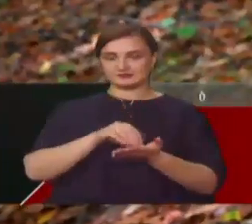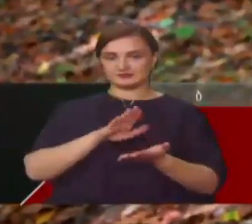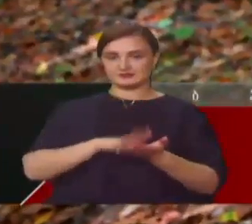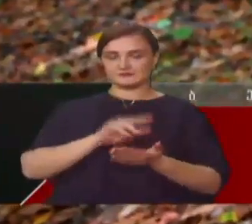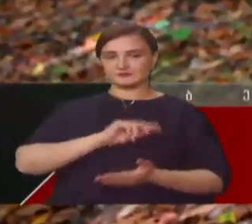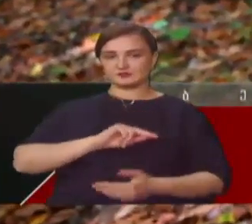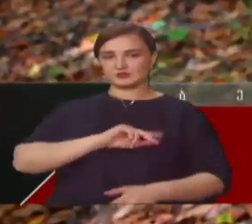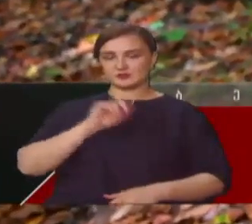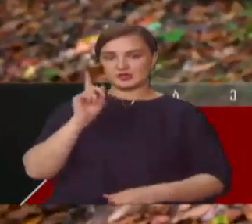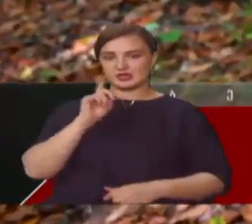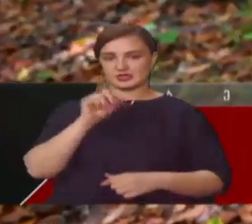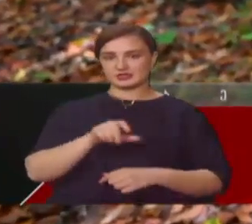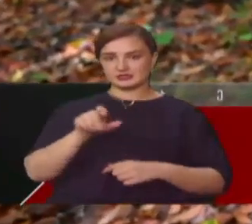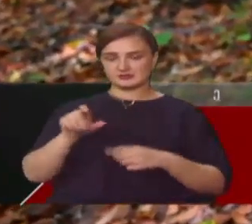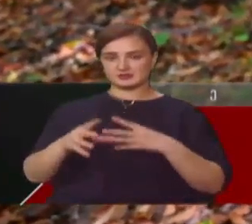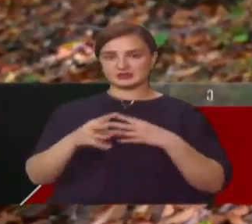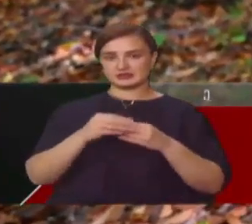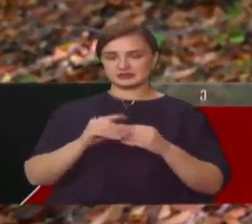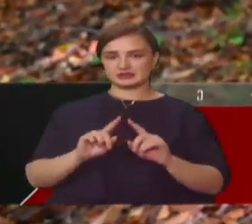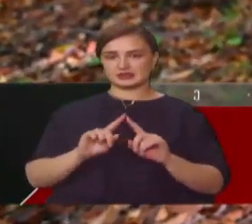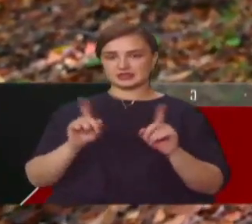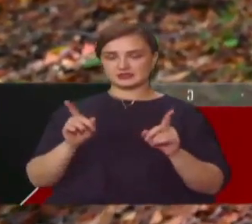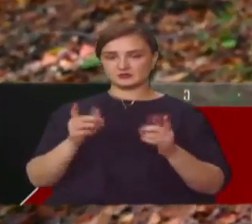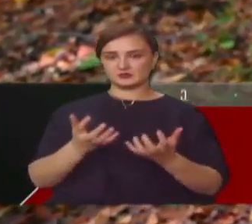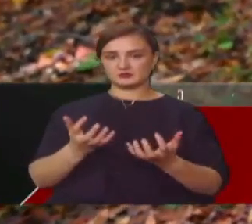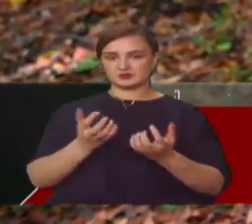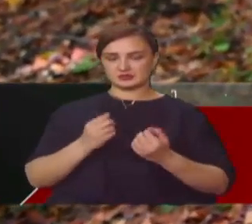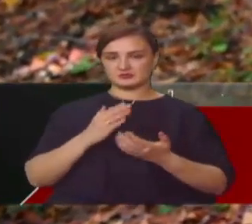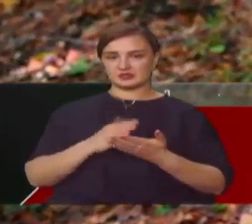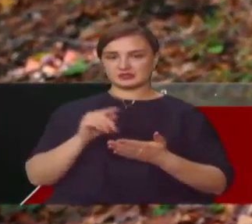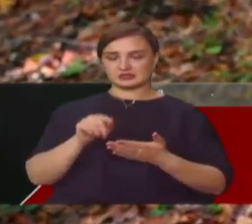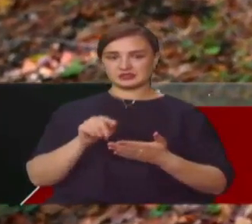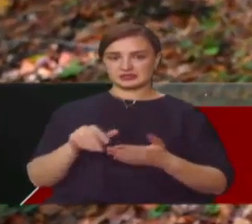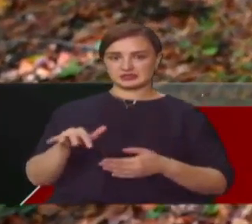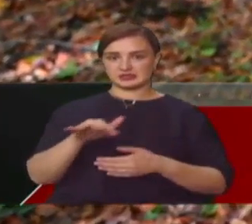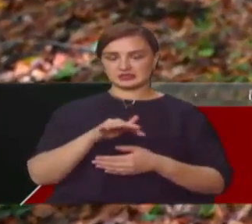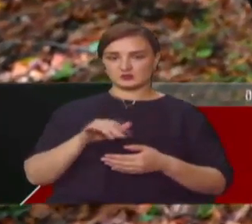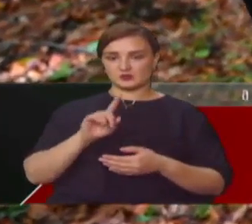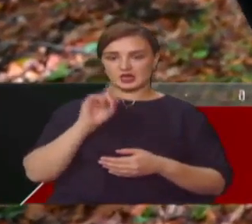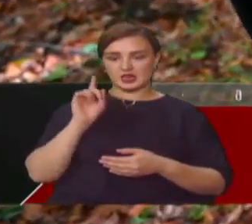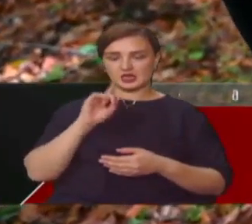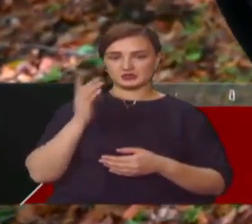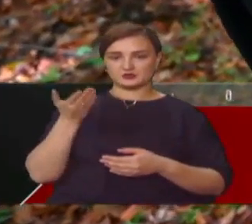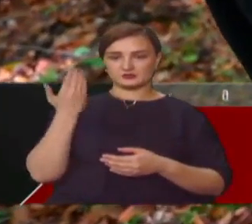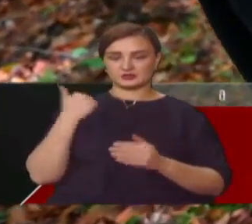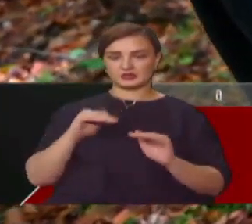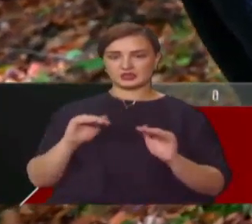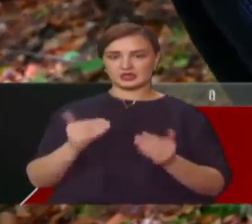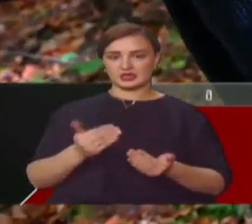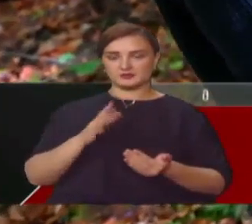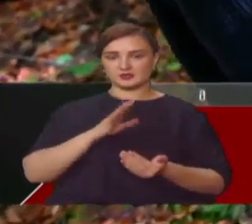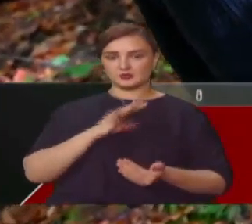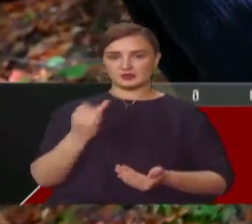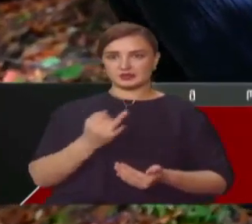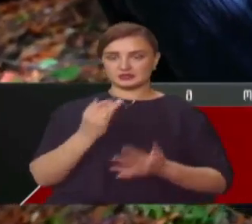მუშაობ ახალგაზრდებთან ერთად. აი, განსაკუთრებით მისაღებია ეს გარემოება, რომ ახალგაზრდობა ადრე ნაკლებად იყო